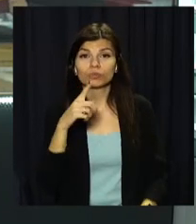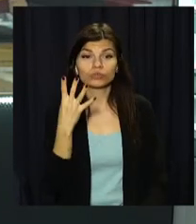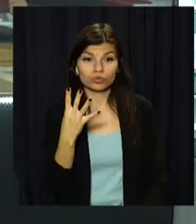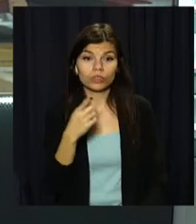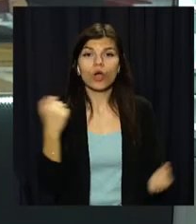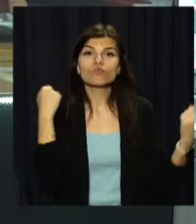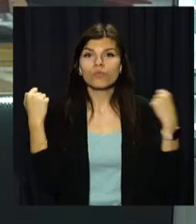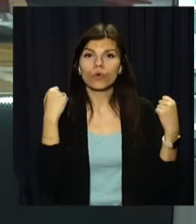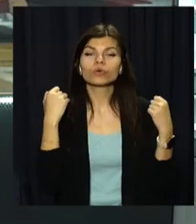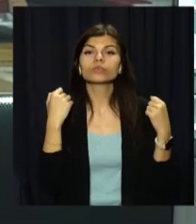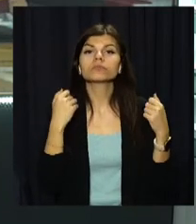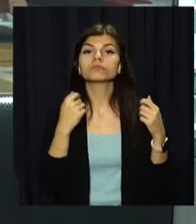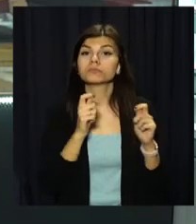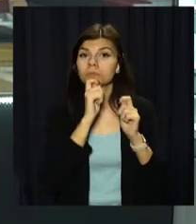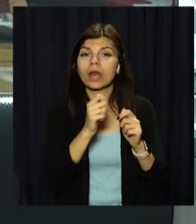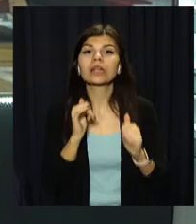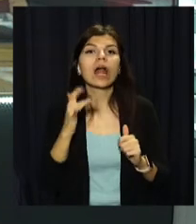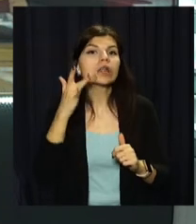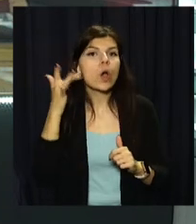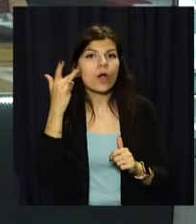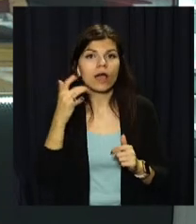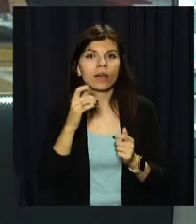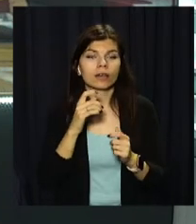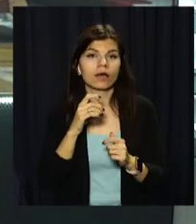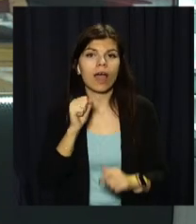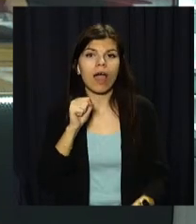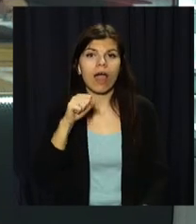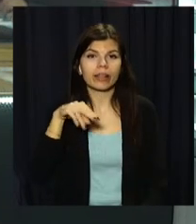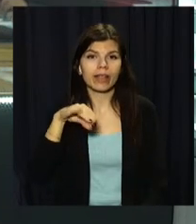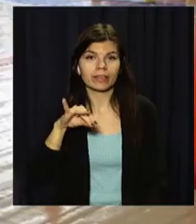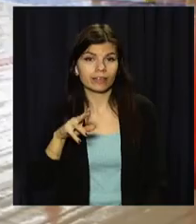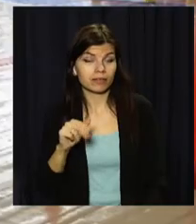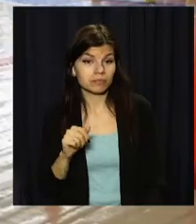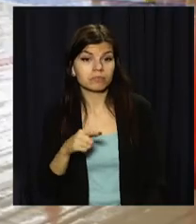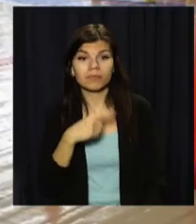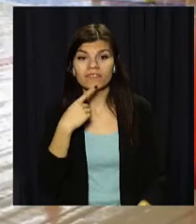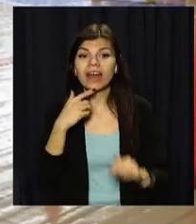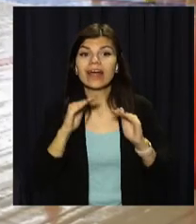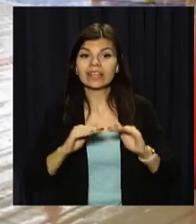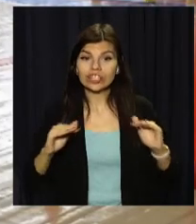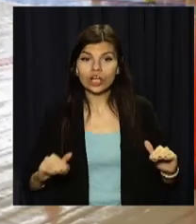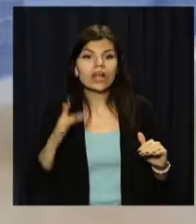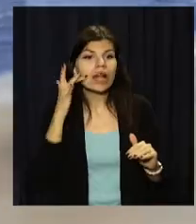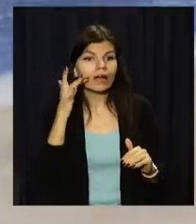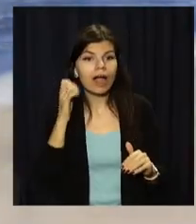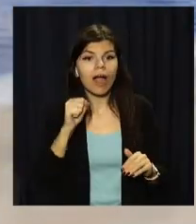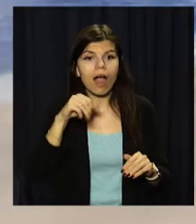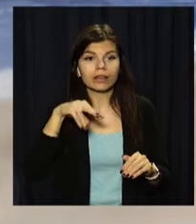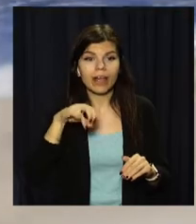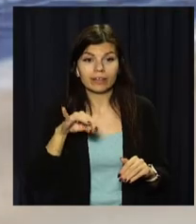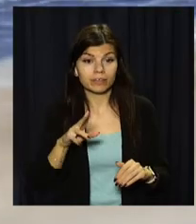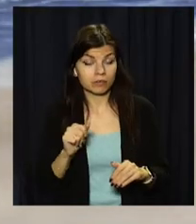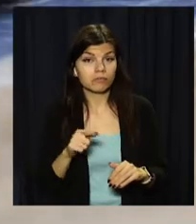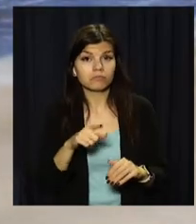набори спортивного приладдя для занять легкою атлетикою. Школа отримала інвентар від проєкту «Дитяча легка атлетика». Це ініціатива